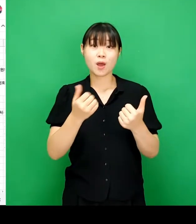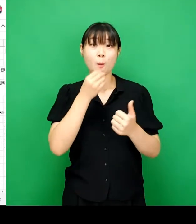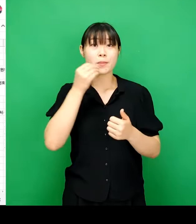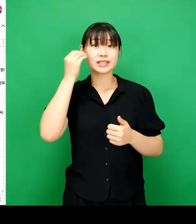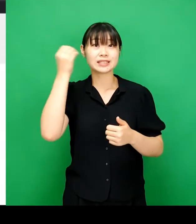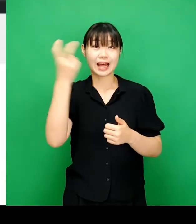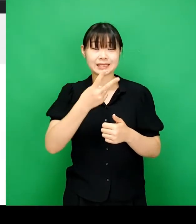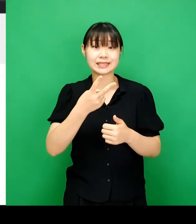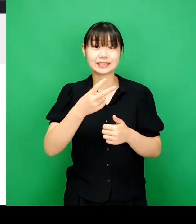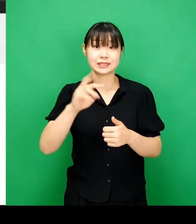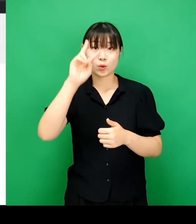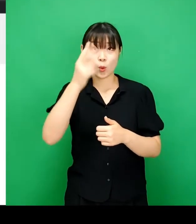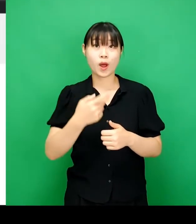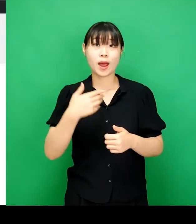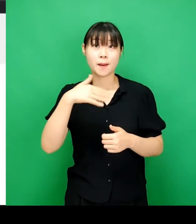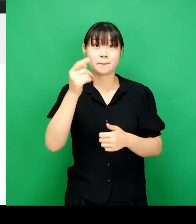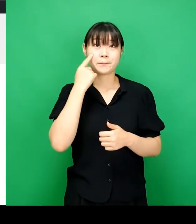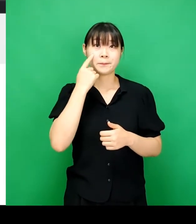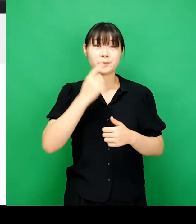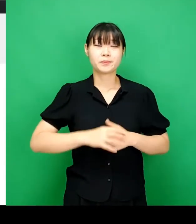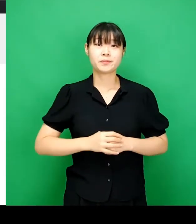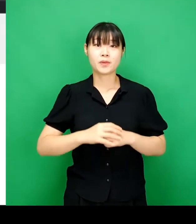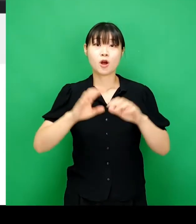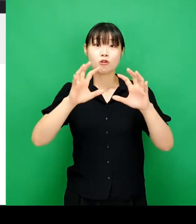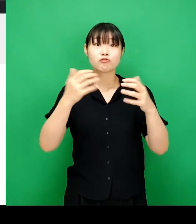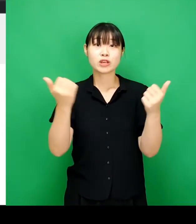대한민국 국회 사이트로 다시 가보겠습니다.